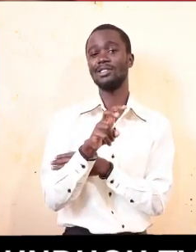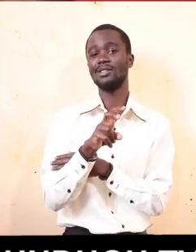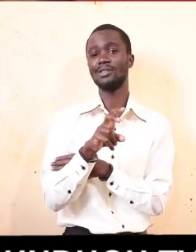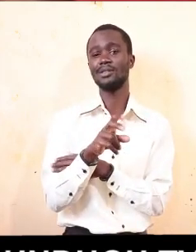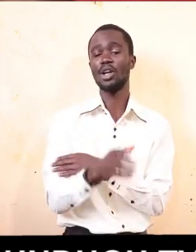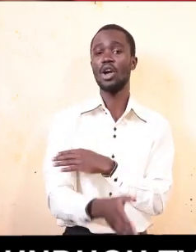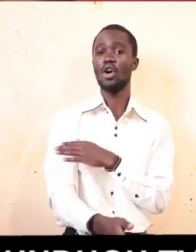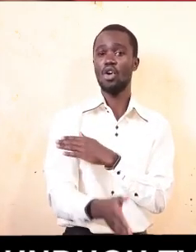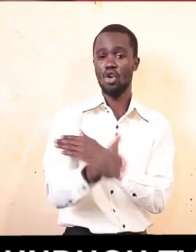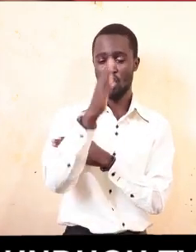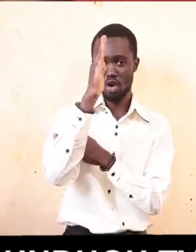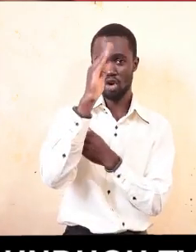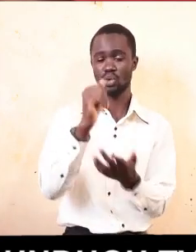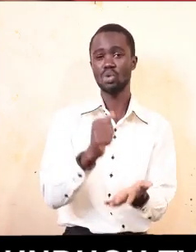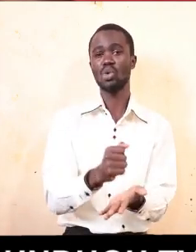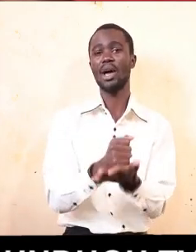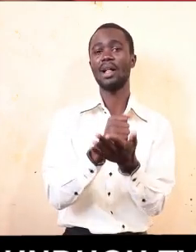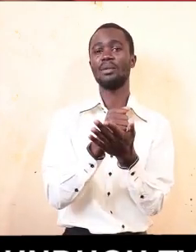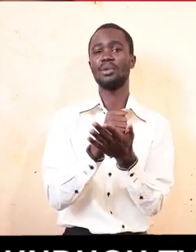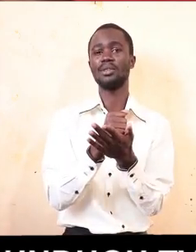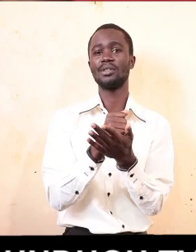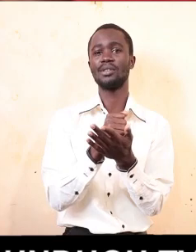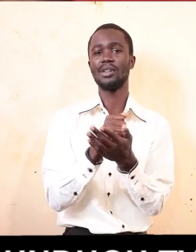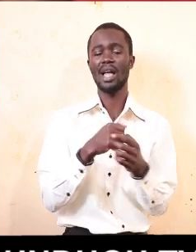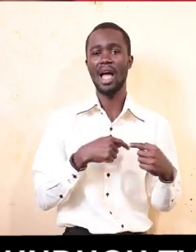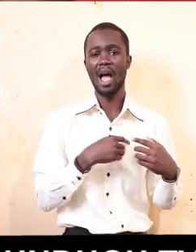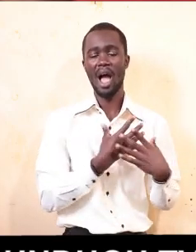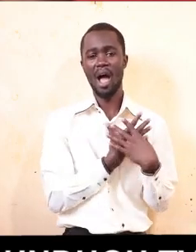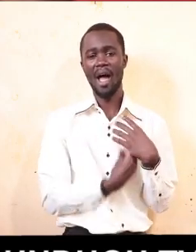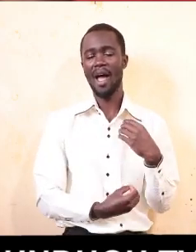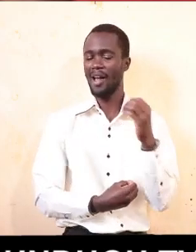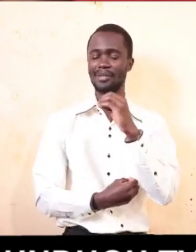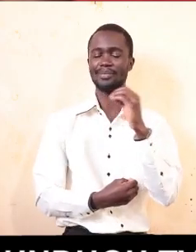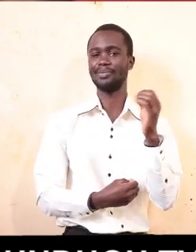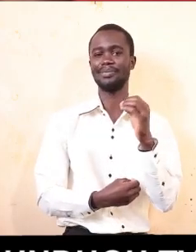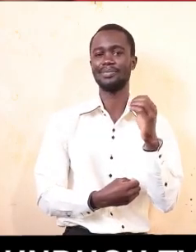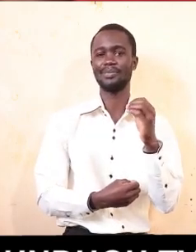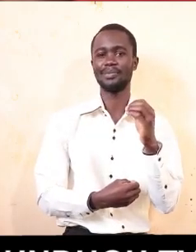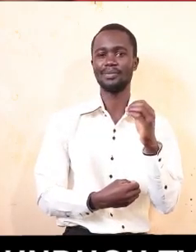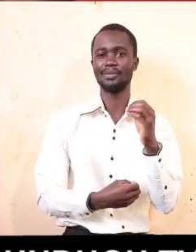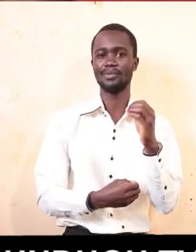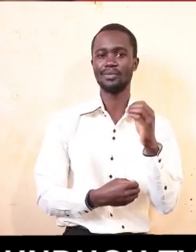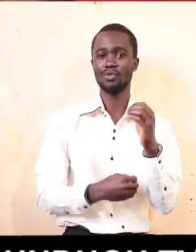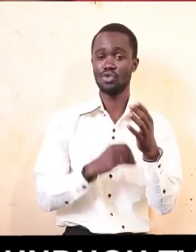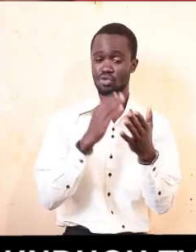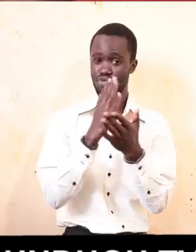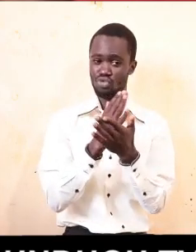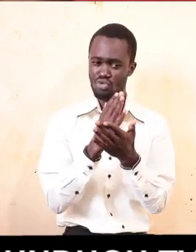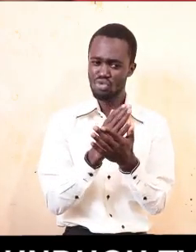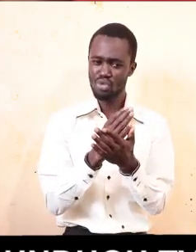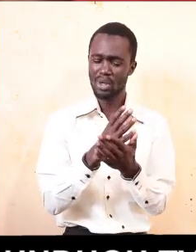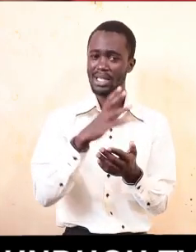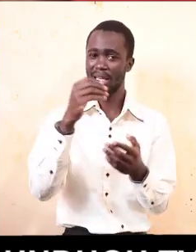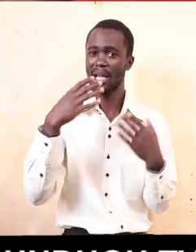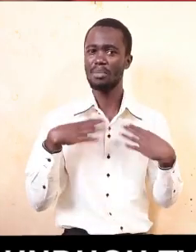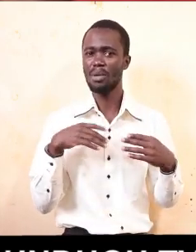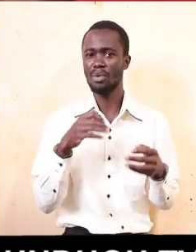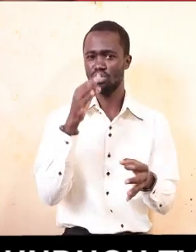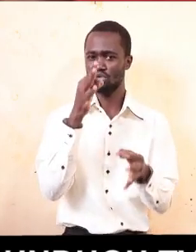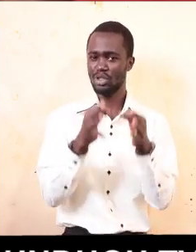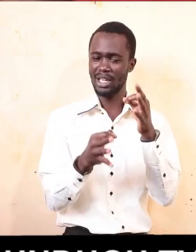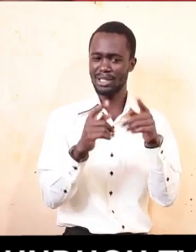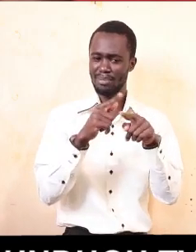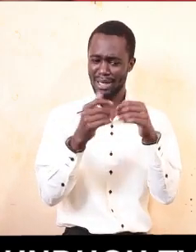Bwana yuko kutusaidia. Tusife moyo, ijapokuwa amewapeleka ili aweze kuwahukumu. Hukumu